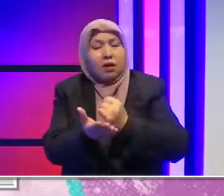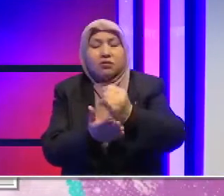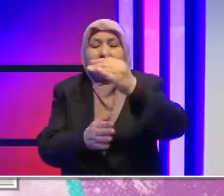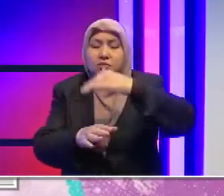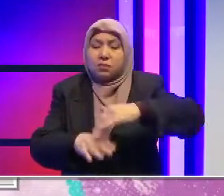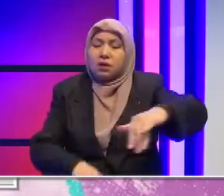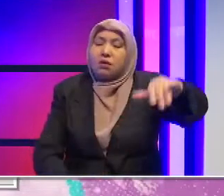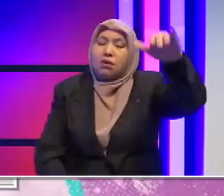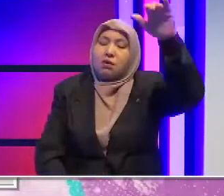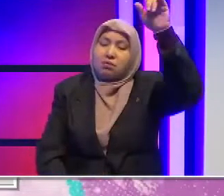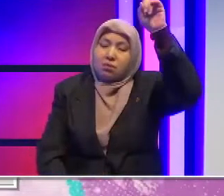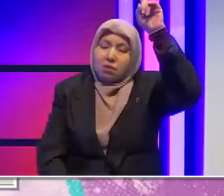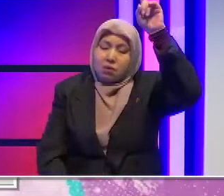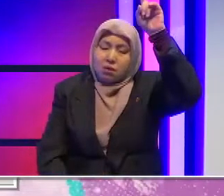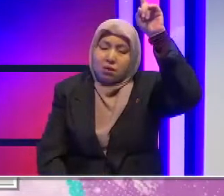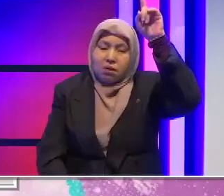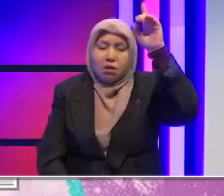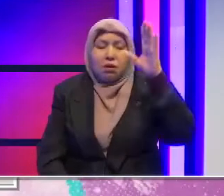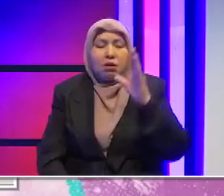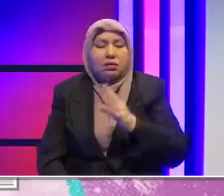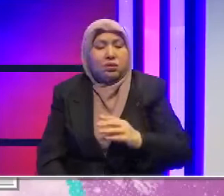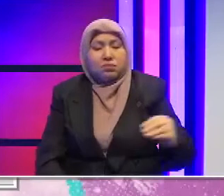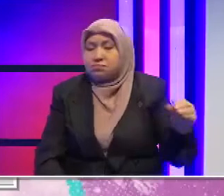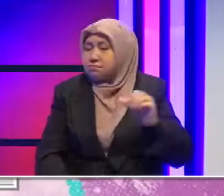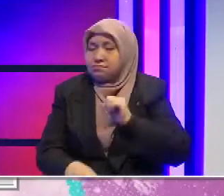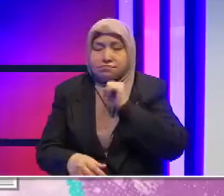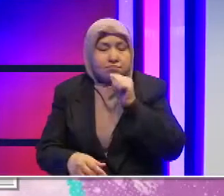لله غير